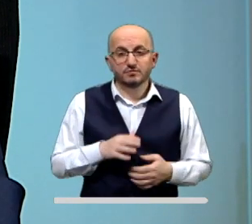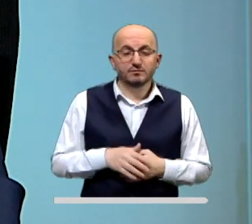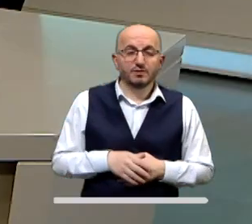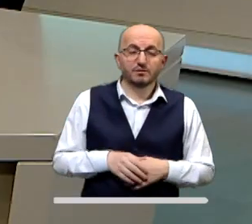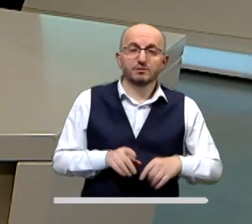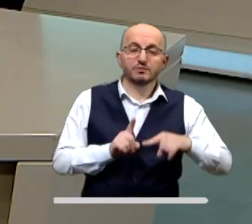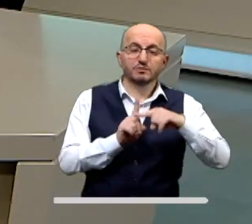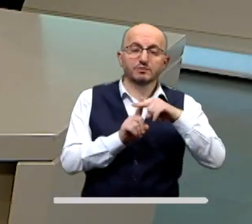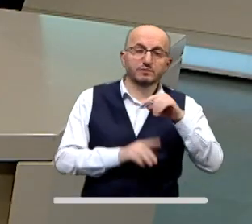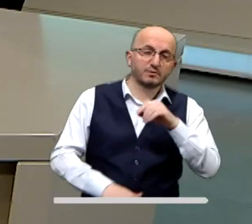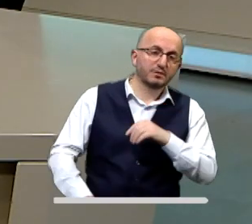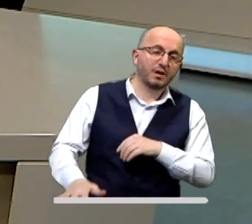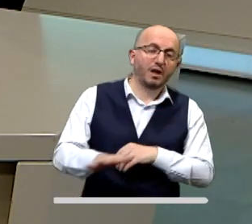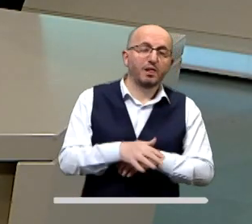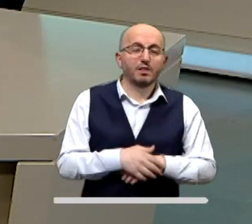'da